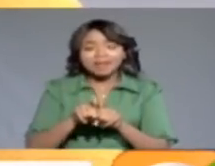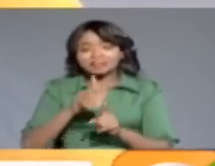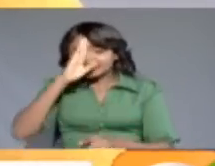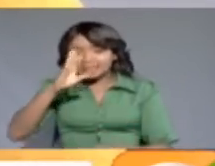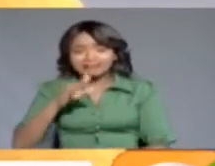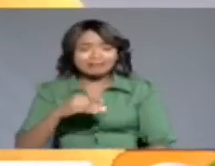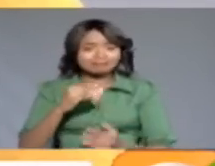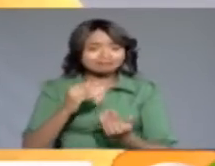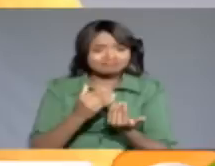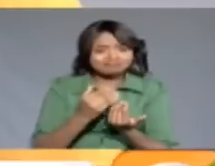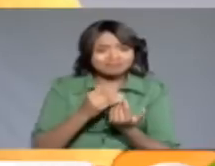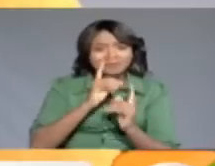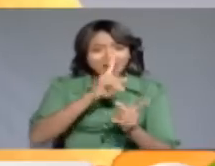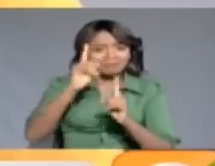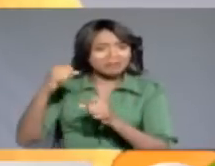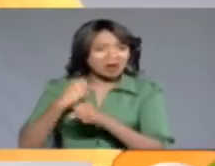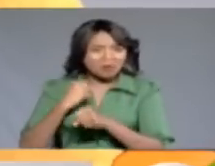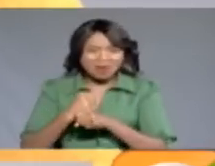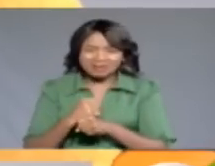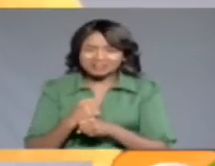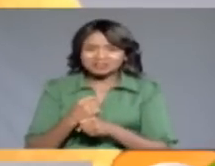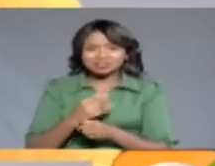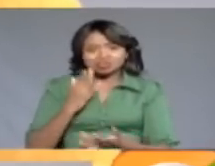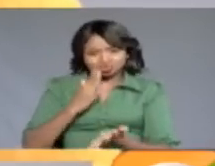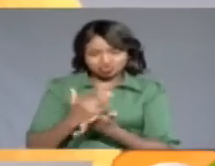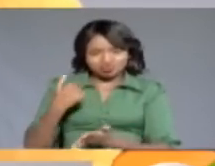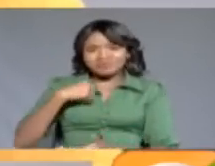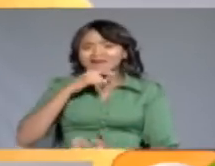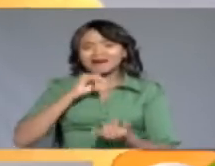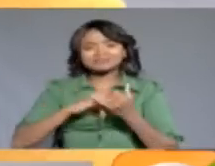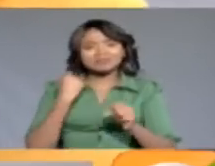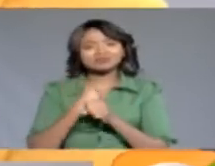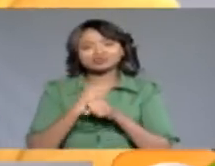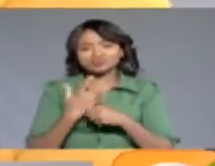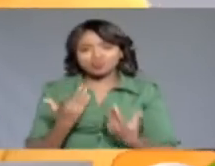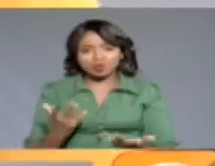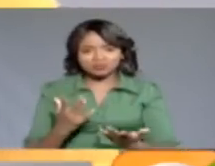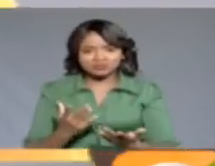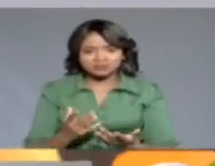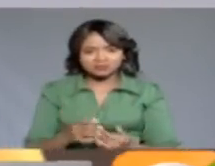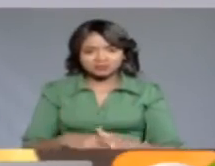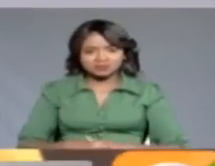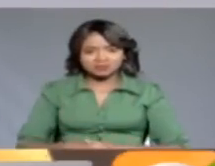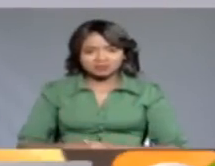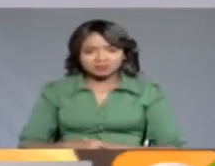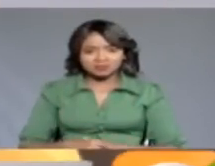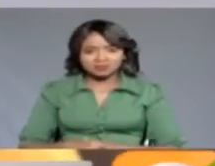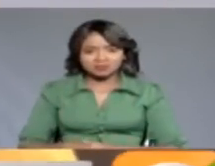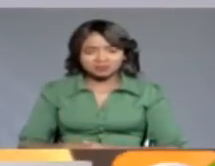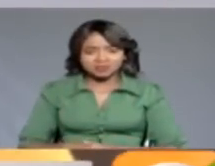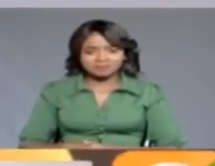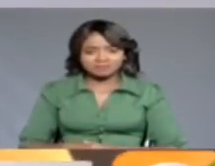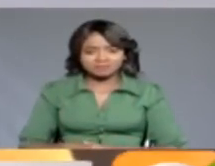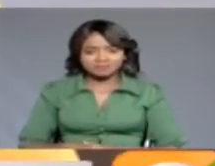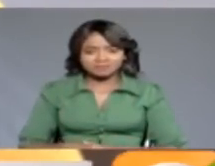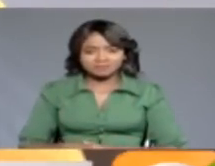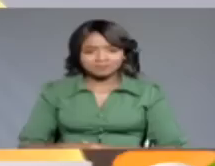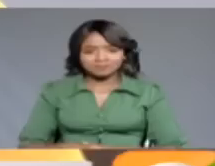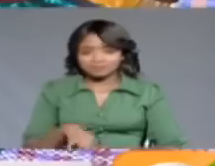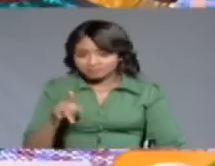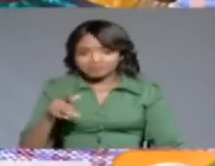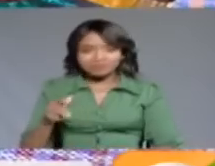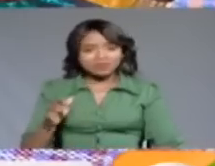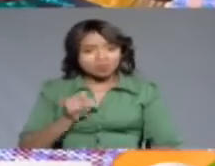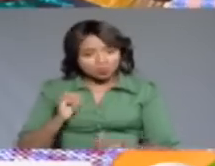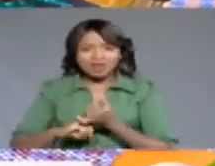kazini, maswali ya kazi mimi na kwa mume, kama mume nitafanyaje sasa? Tuko pamoja wawili kwa hiyo nyumba. Anasema mke hana muda,